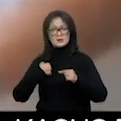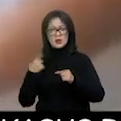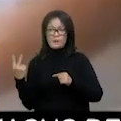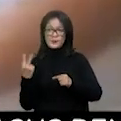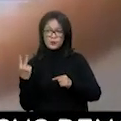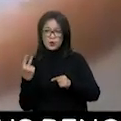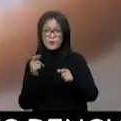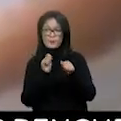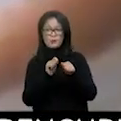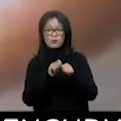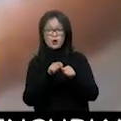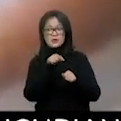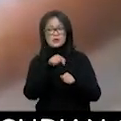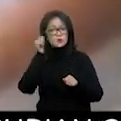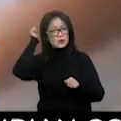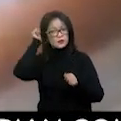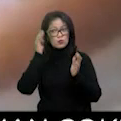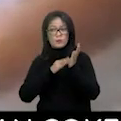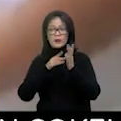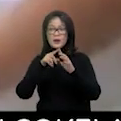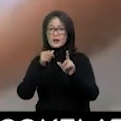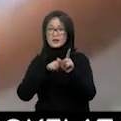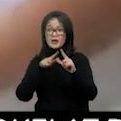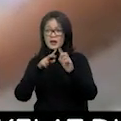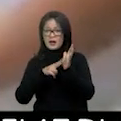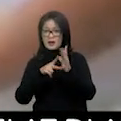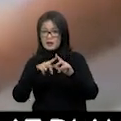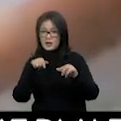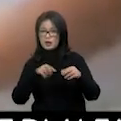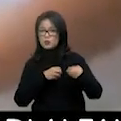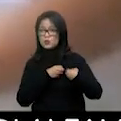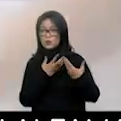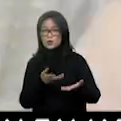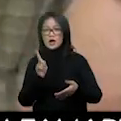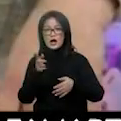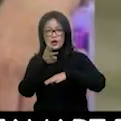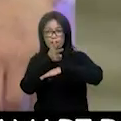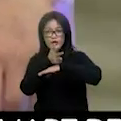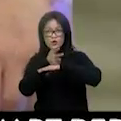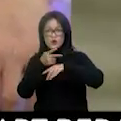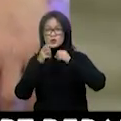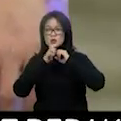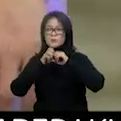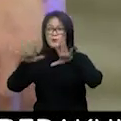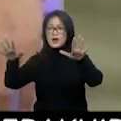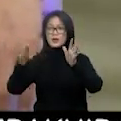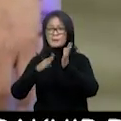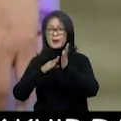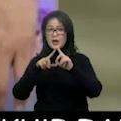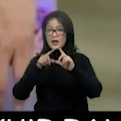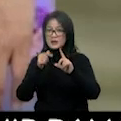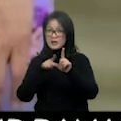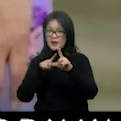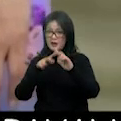Ibu Mariana. Ya. Dan saya memohon maaf kepada Ibu Mariana karena atas video yang tersebar kemarin. Ya. Tindakan arogan Ibu pencuri ini memicu